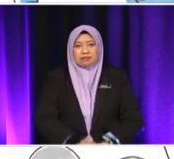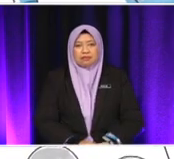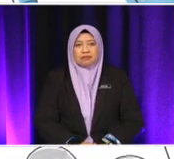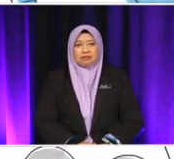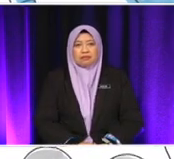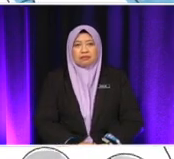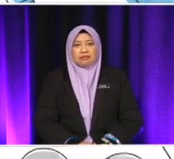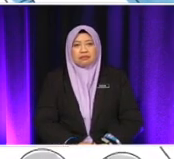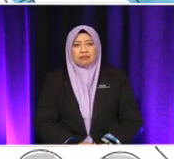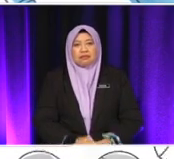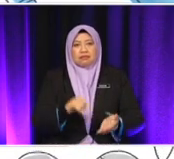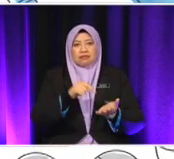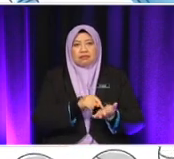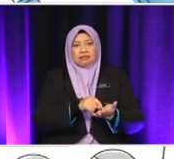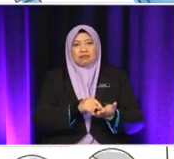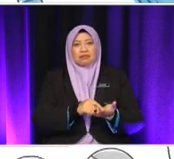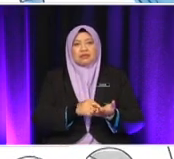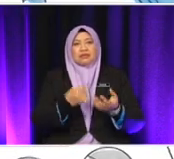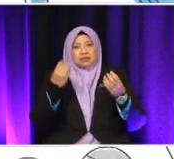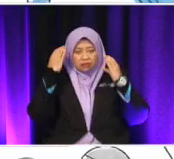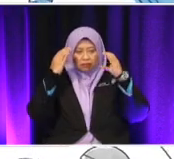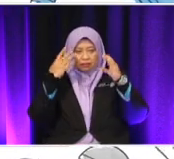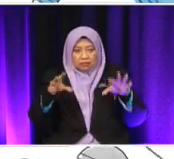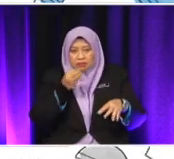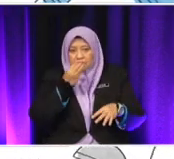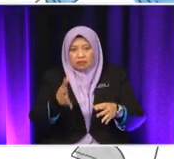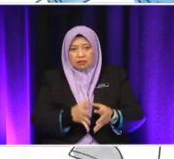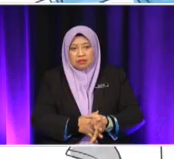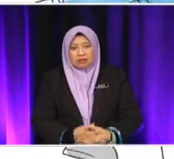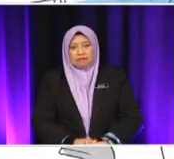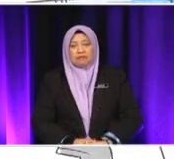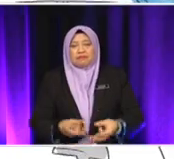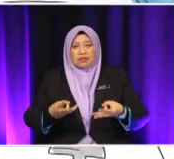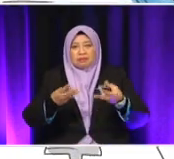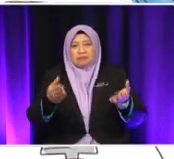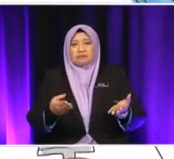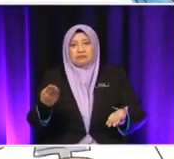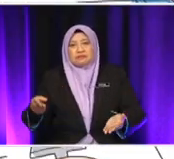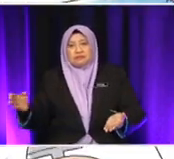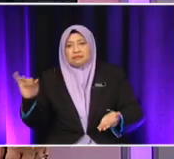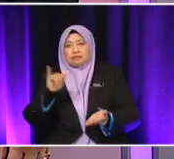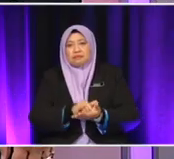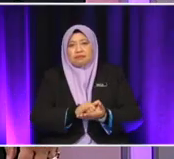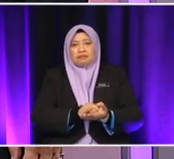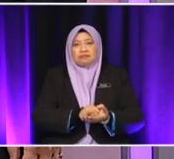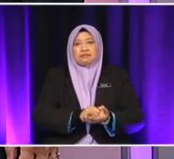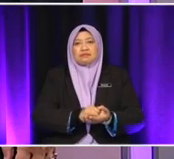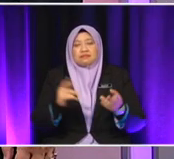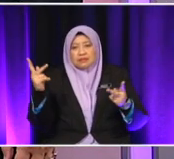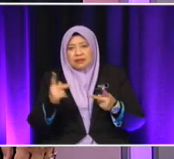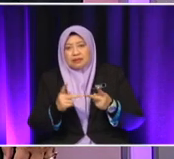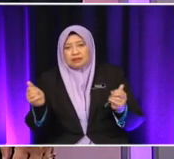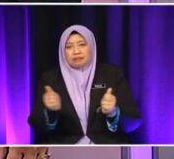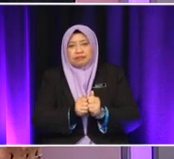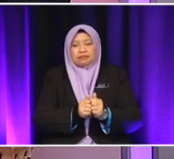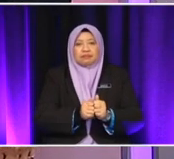oke Ini dia telah jelaskan tadi penawaran sesuatu Sebab barang itu sebenarnya dikaitkan dengan harga barang